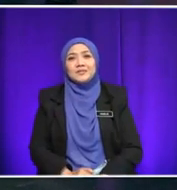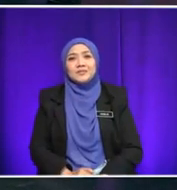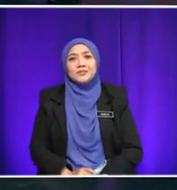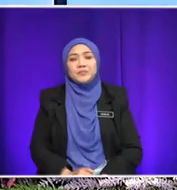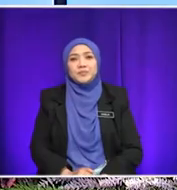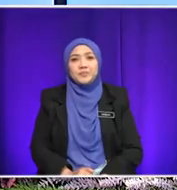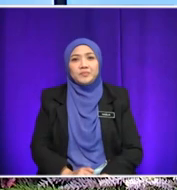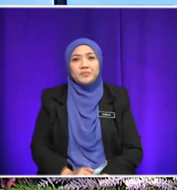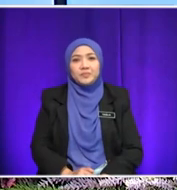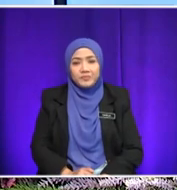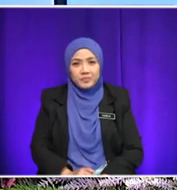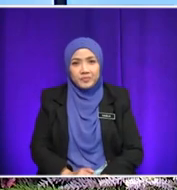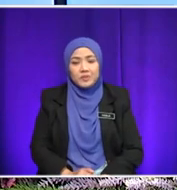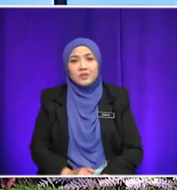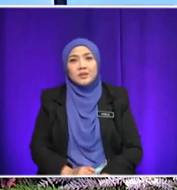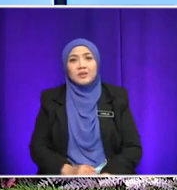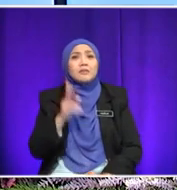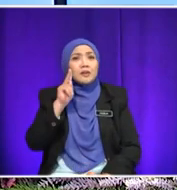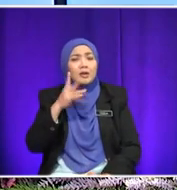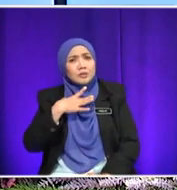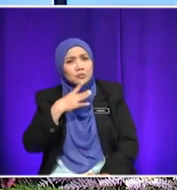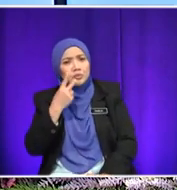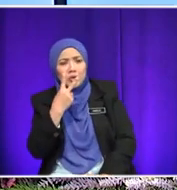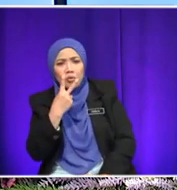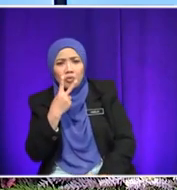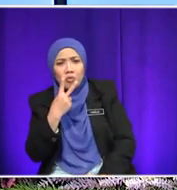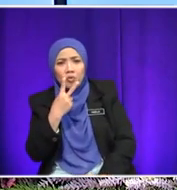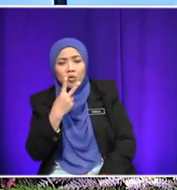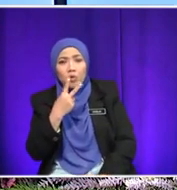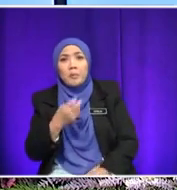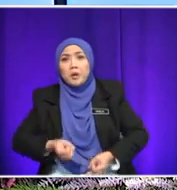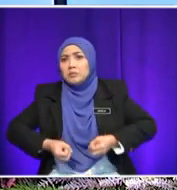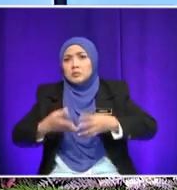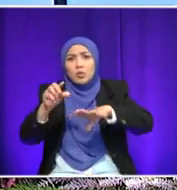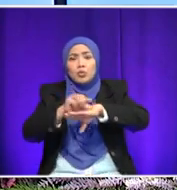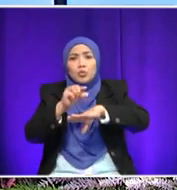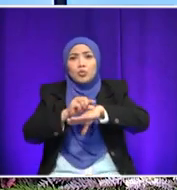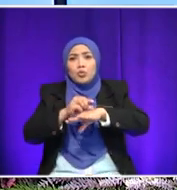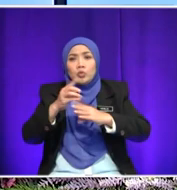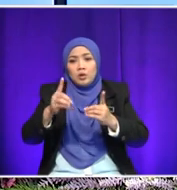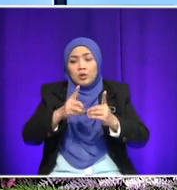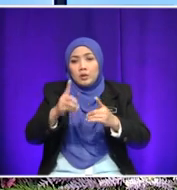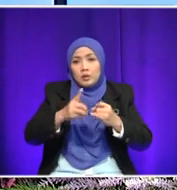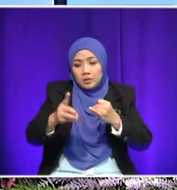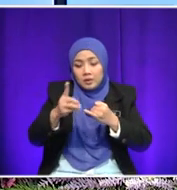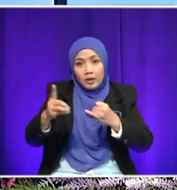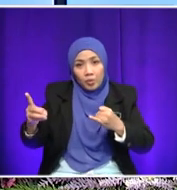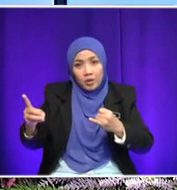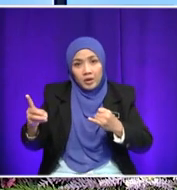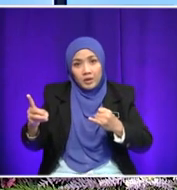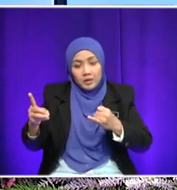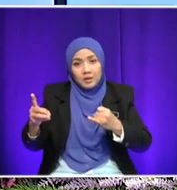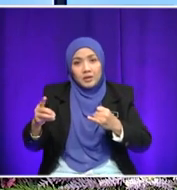antara perkawinan contohnya kan sangat banyak menggunakan ada wife pengikat bunga ini ataupun pengikat spani